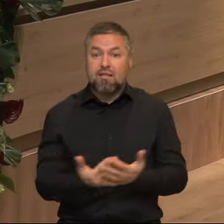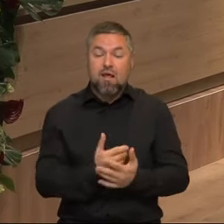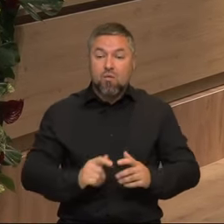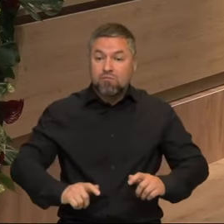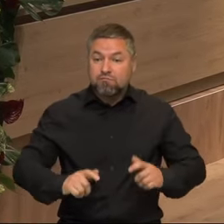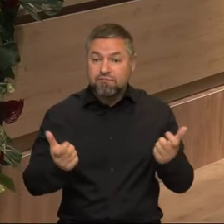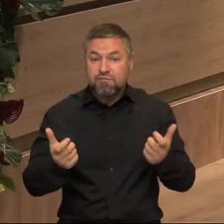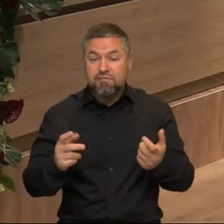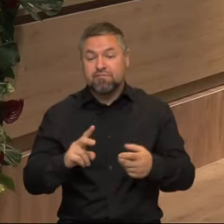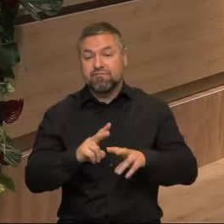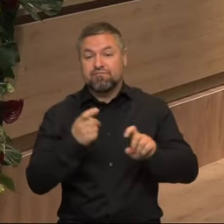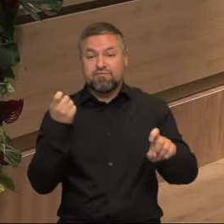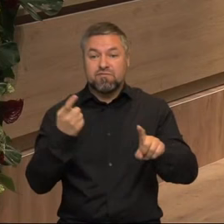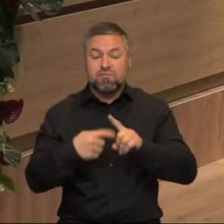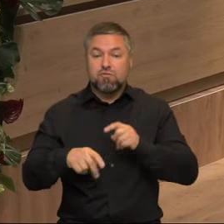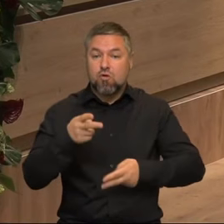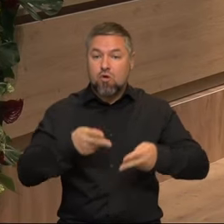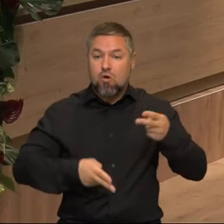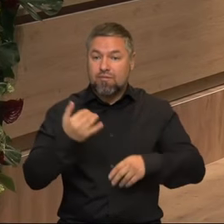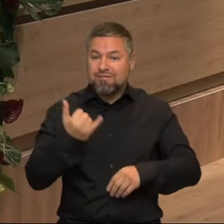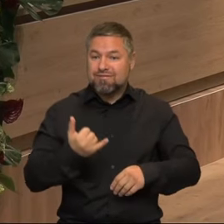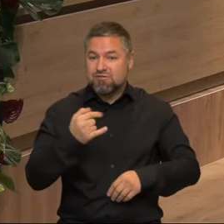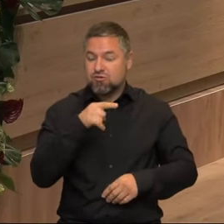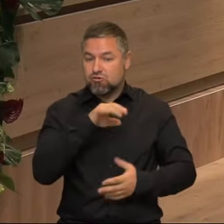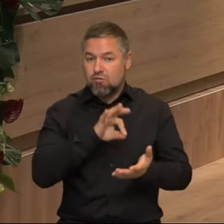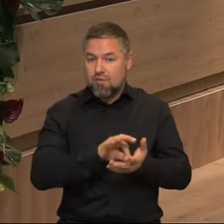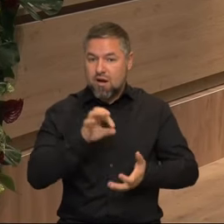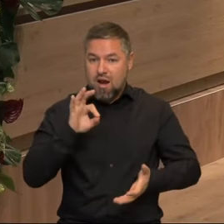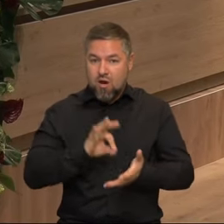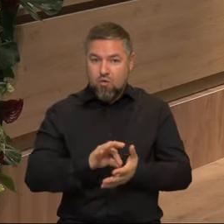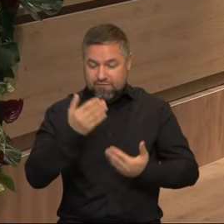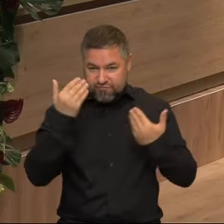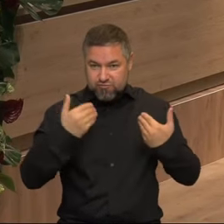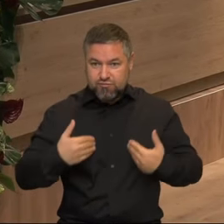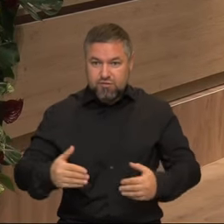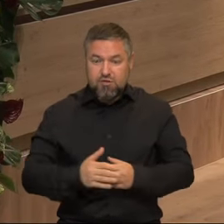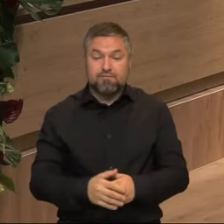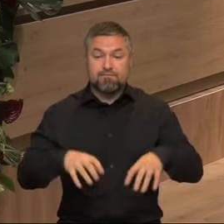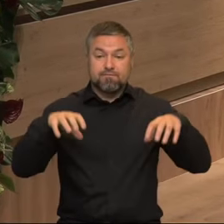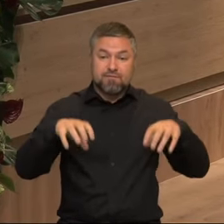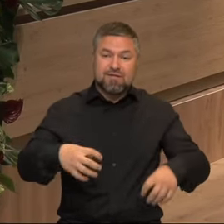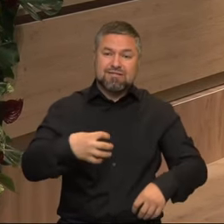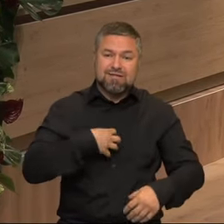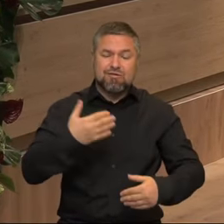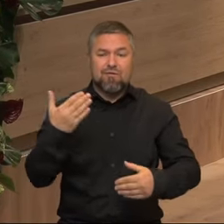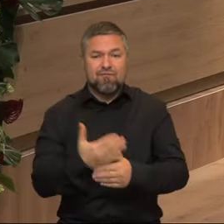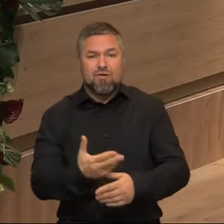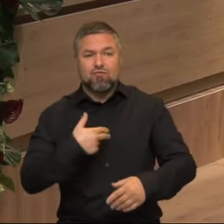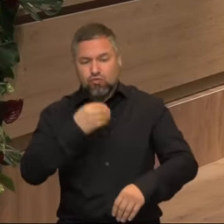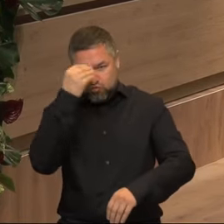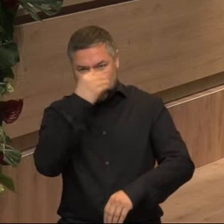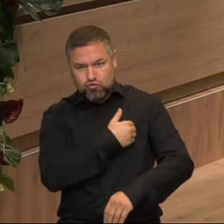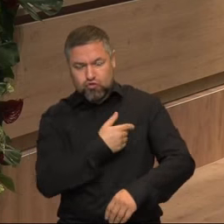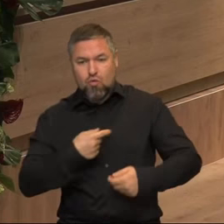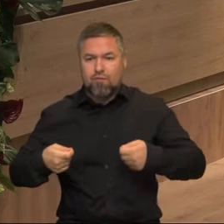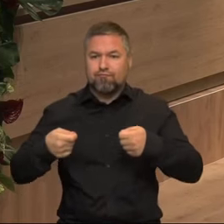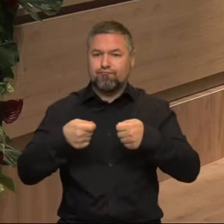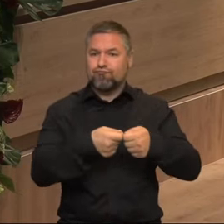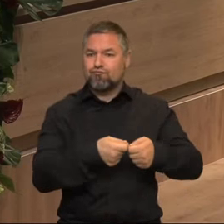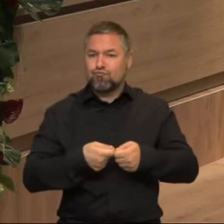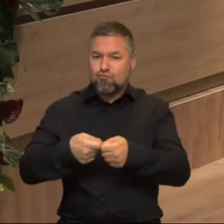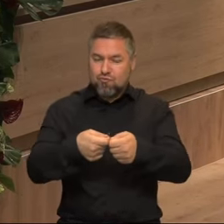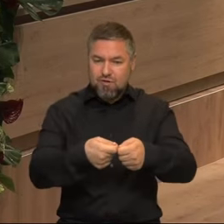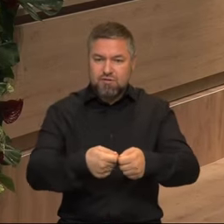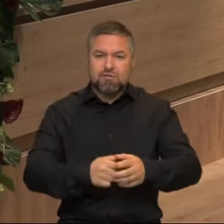przypadek wezwał pana profesora do operacji dziecka. Witam prezesów i dyrektorów firm, z którymi nasza uczelnia prowadzi